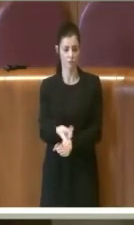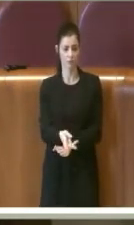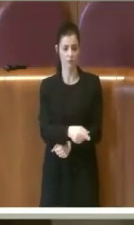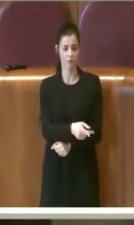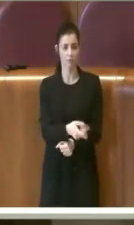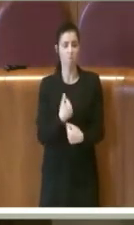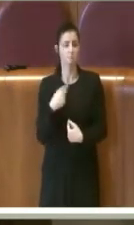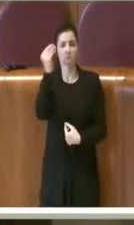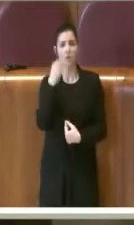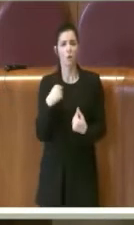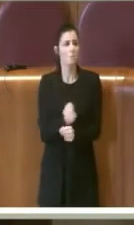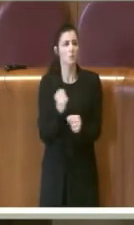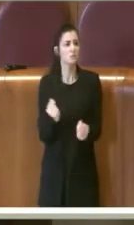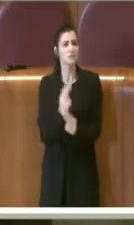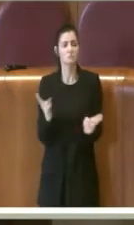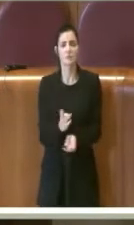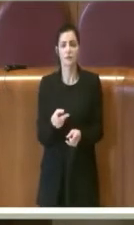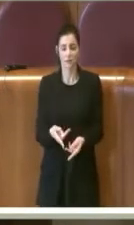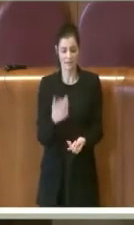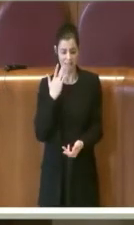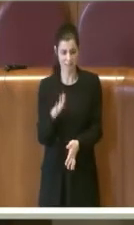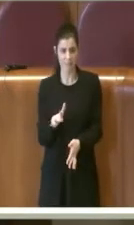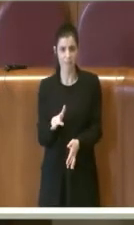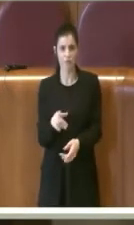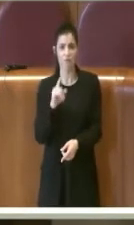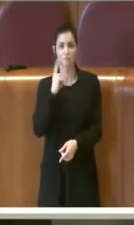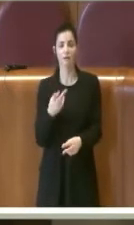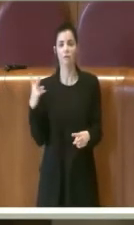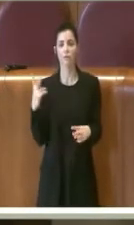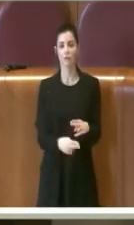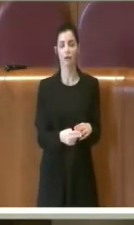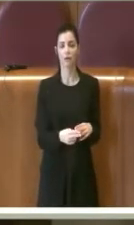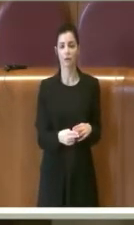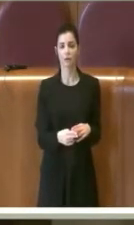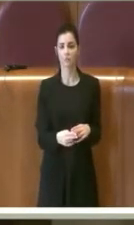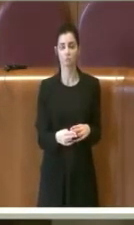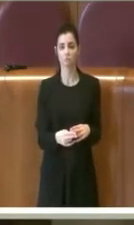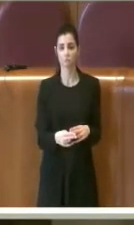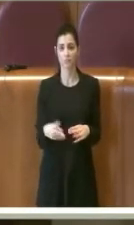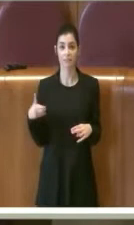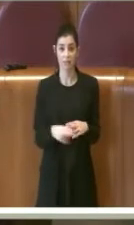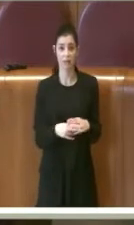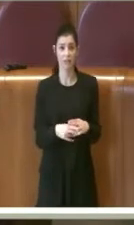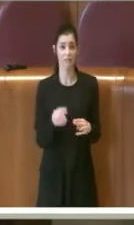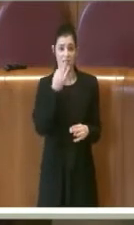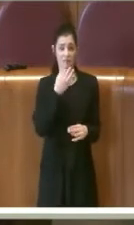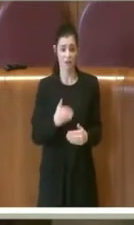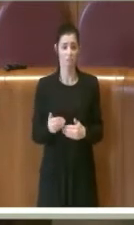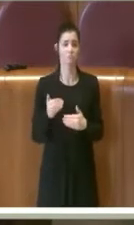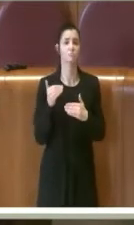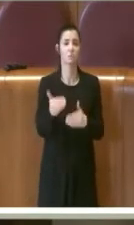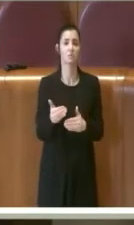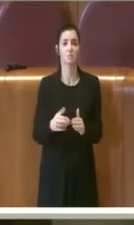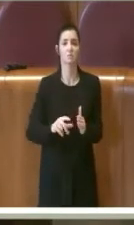possibile che su cose così semplici si sia scelto di tagliare? Tagliare, quindi rimandando a